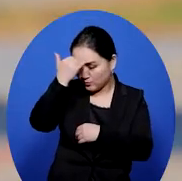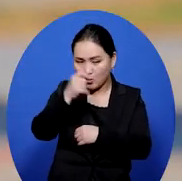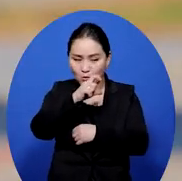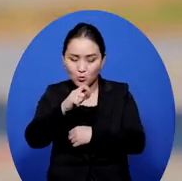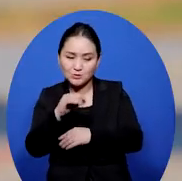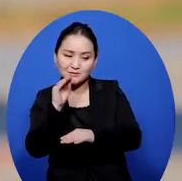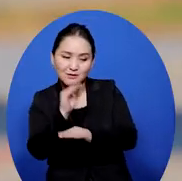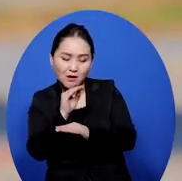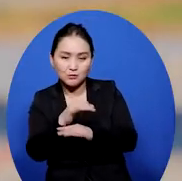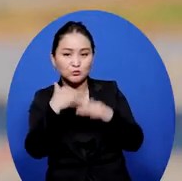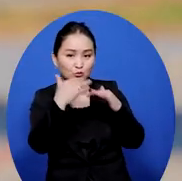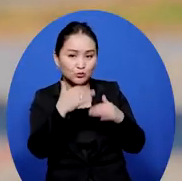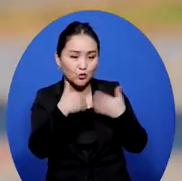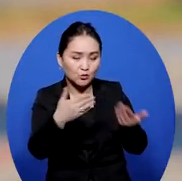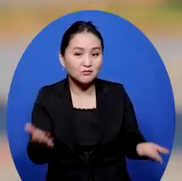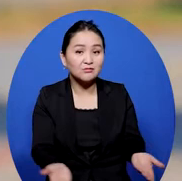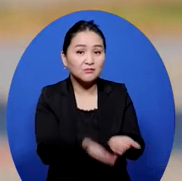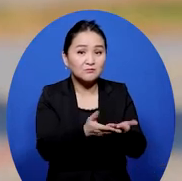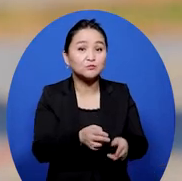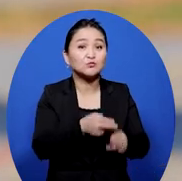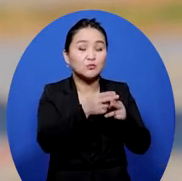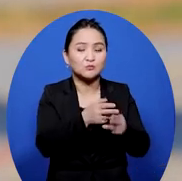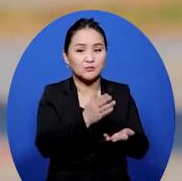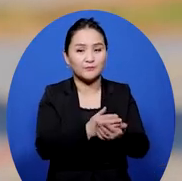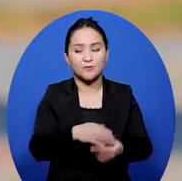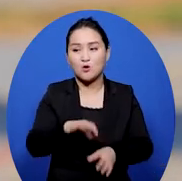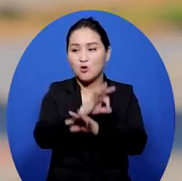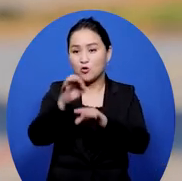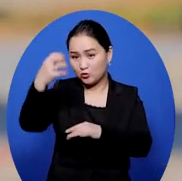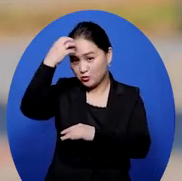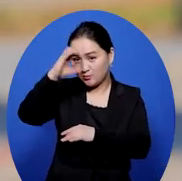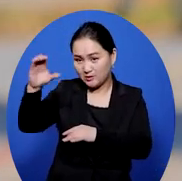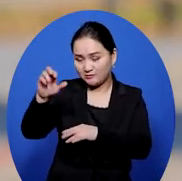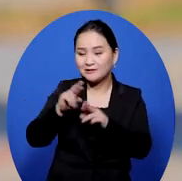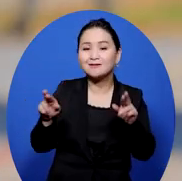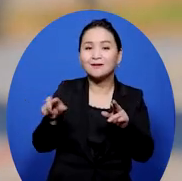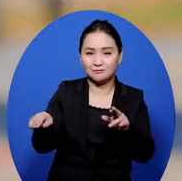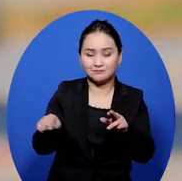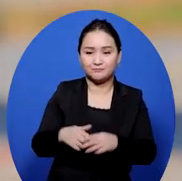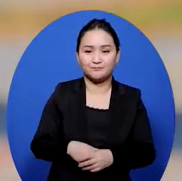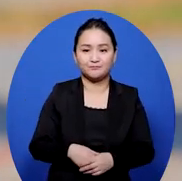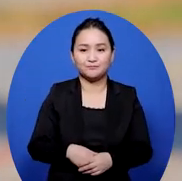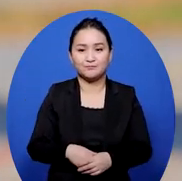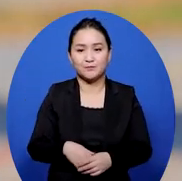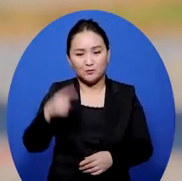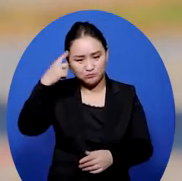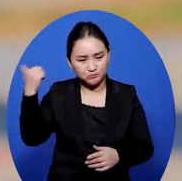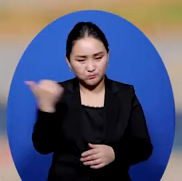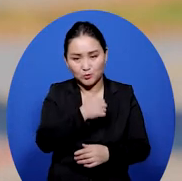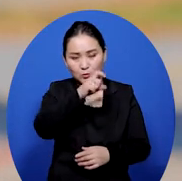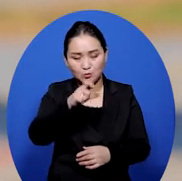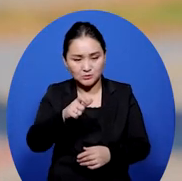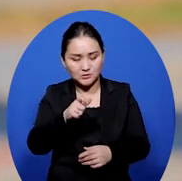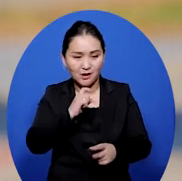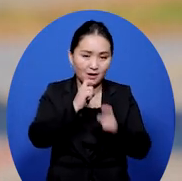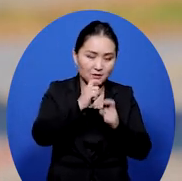одоо заа зөвлөж одоо тусалж дэмжиж одоо нэг бусад төрлийн албаагч ялгаатай нь бол одоо ингээд одоо өдөр болгон хүмүүстэй